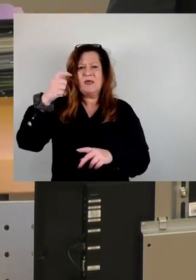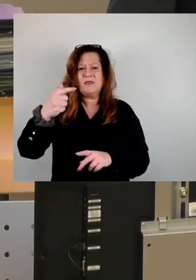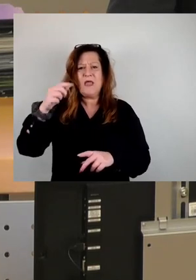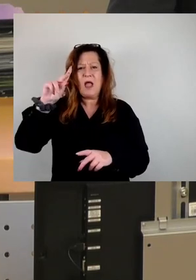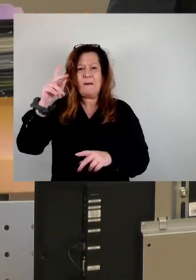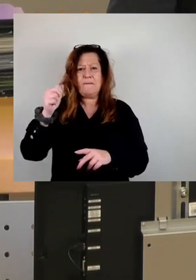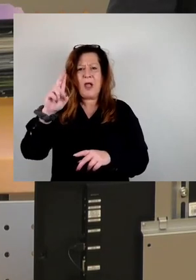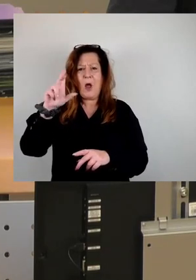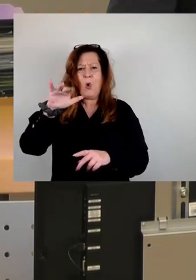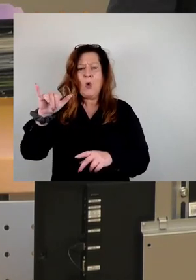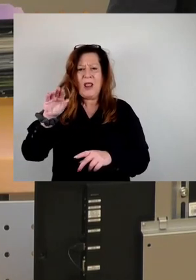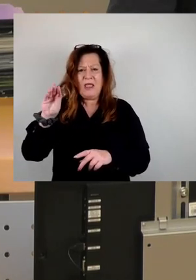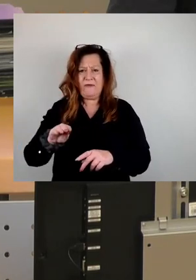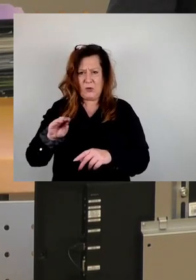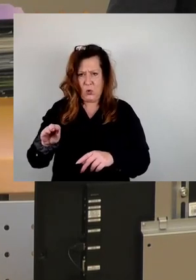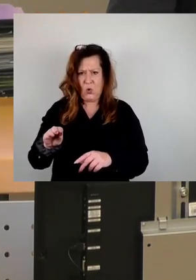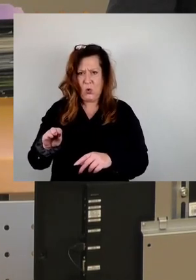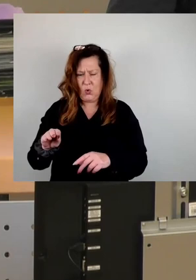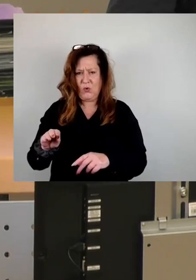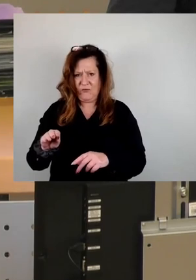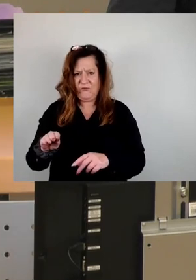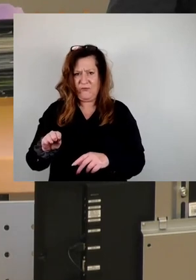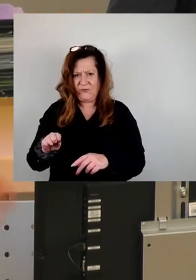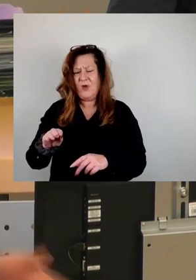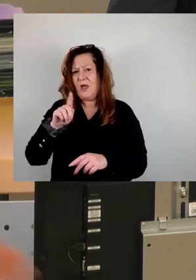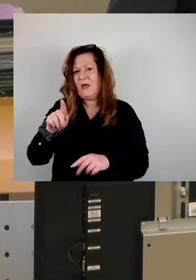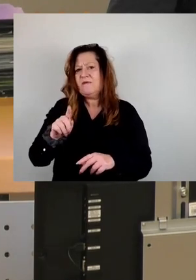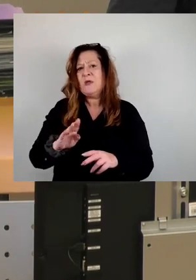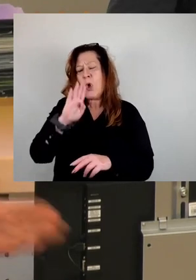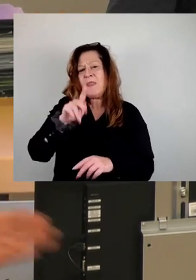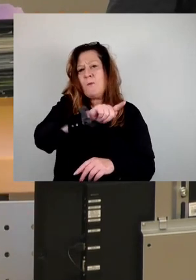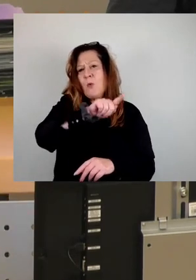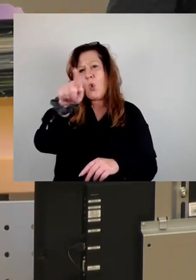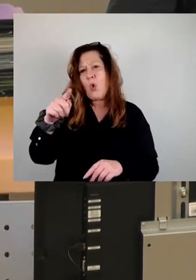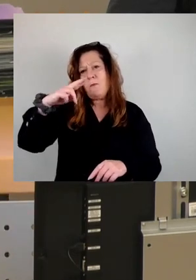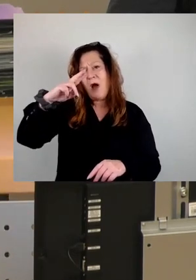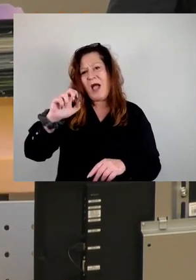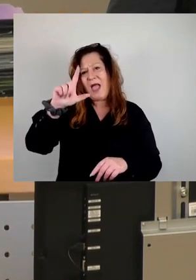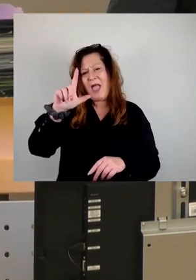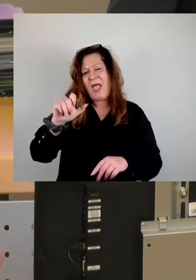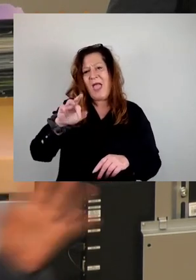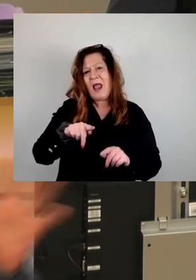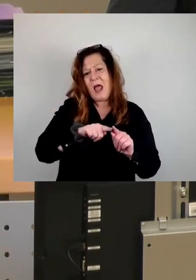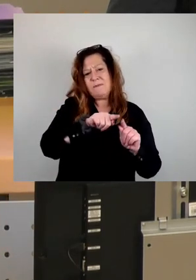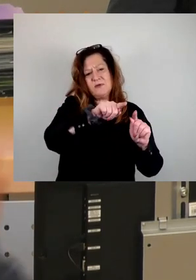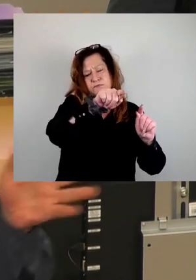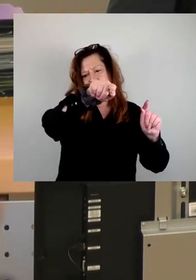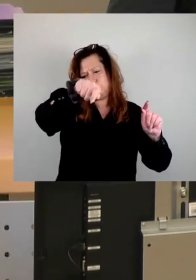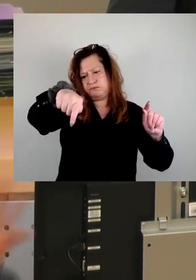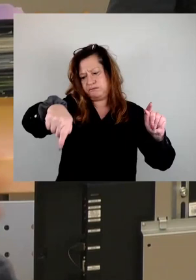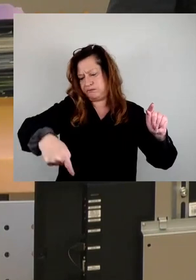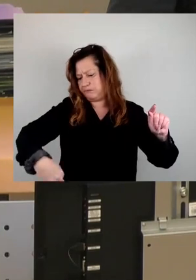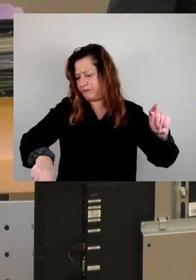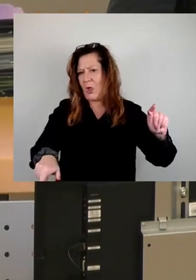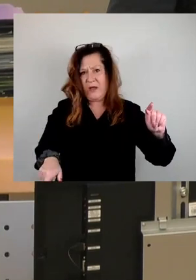eigentlich inhaltlich, von dem Nordraum über den Heller in praktisch eigentlich bis zur Elbe zu kommen. Wer sich auskennt, der weiß,